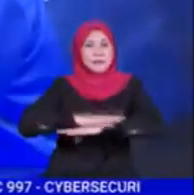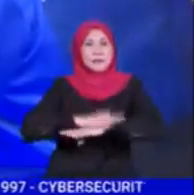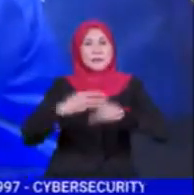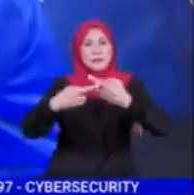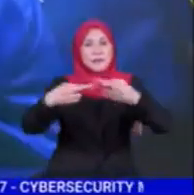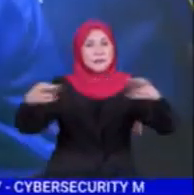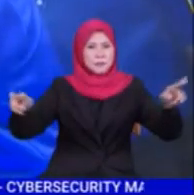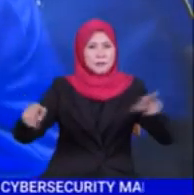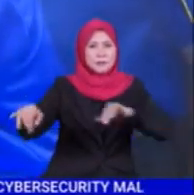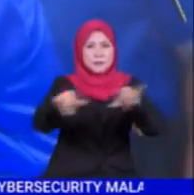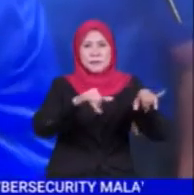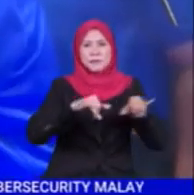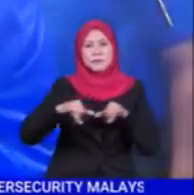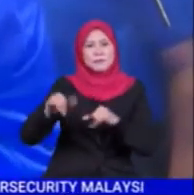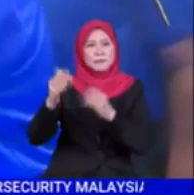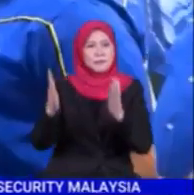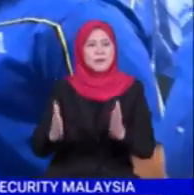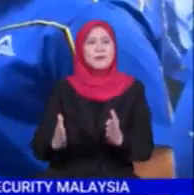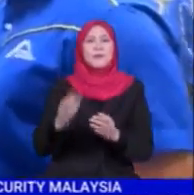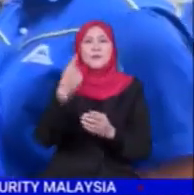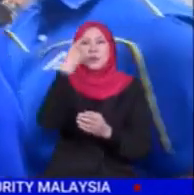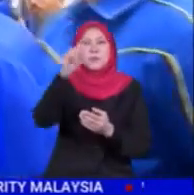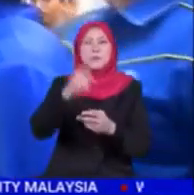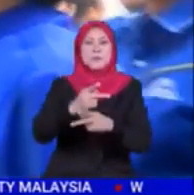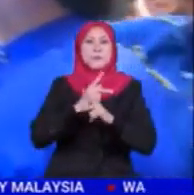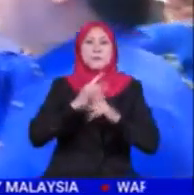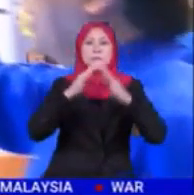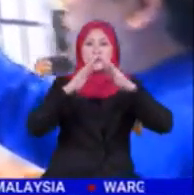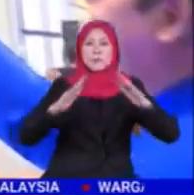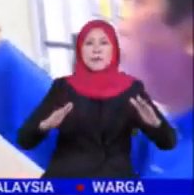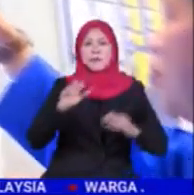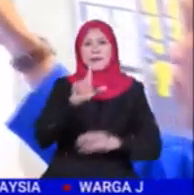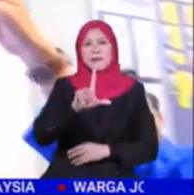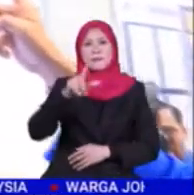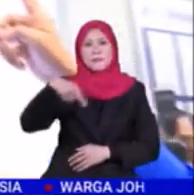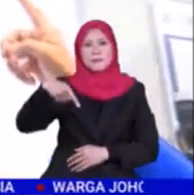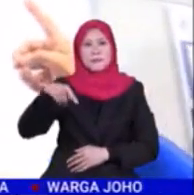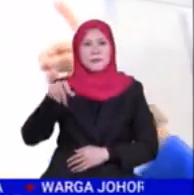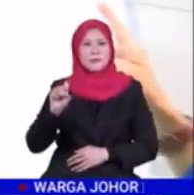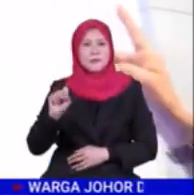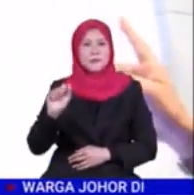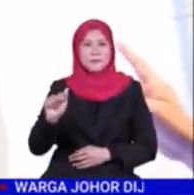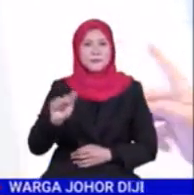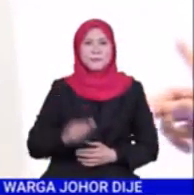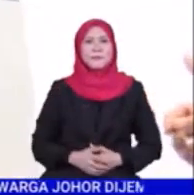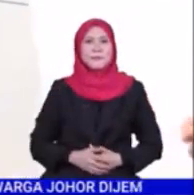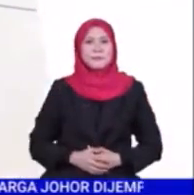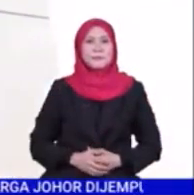perasmian piagam pelanggan Lembaga Pembiayaan Perumahan Sektor Awam LPPSA.